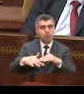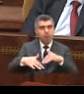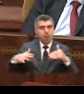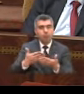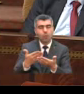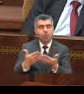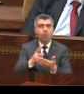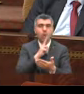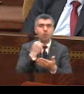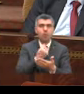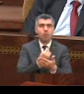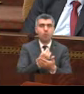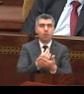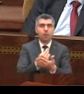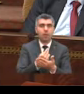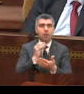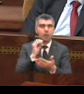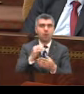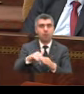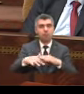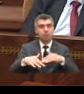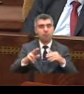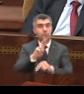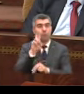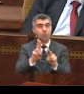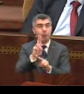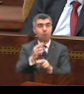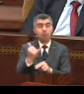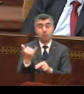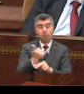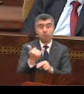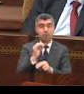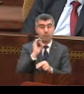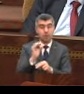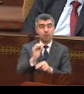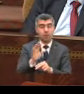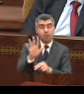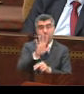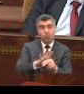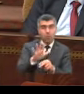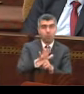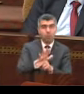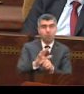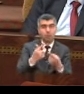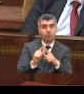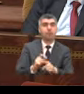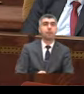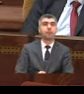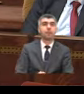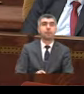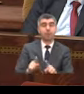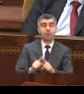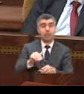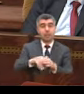ديال الحكومة مع مع مع مع مع, مع المساءلة، راه ماشي التعامل مع الممثلين ديال الأمة، راه هذا كنعتبروا حنا في